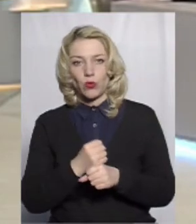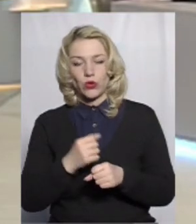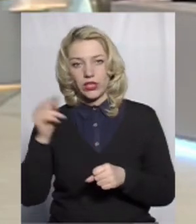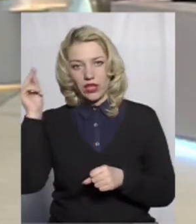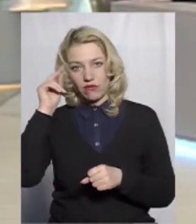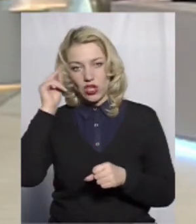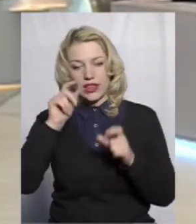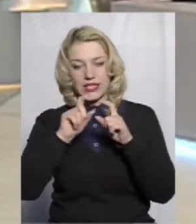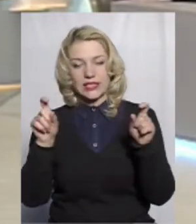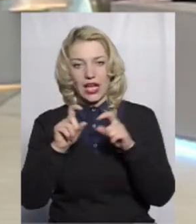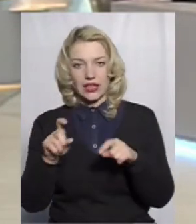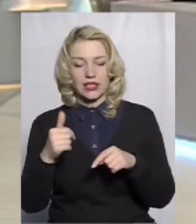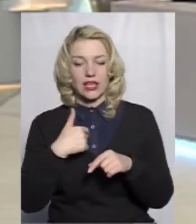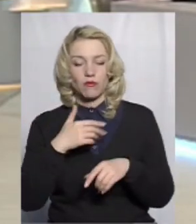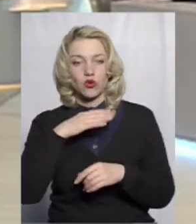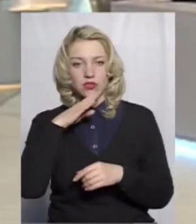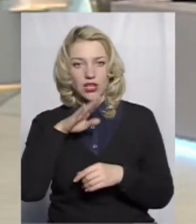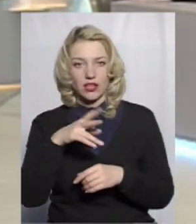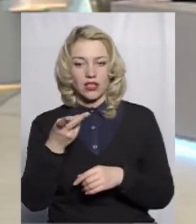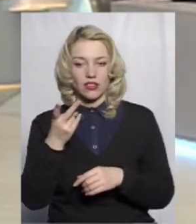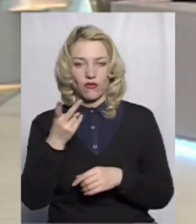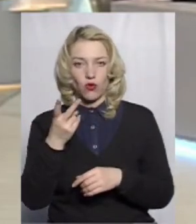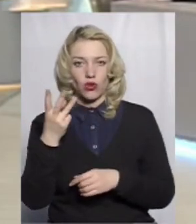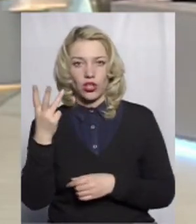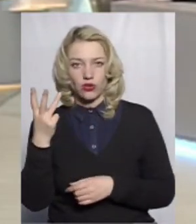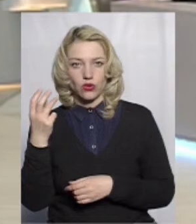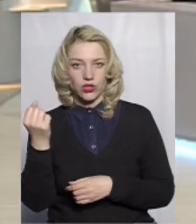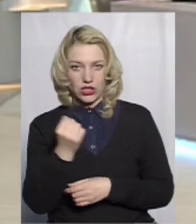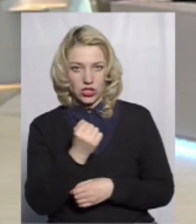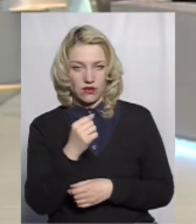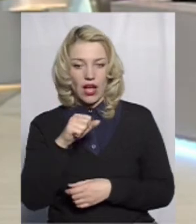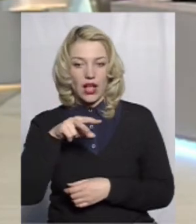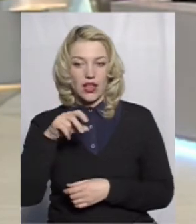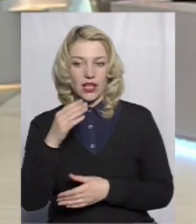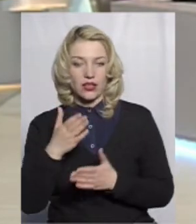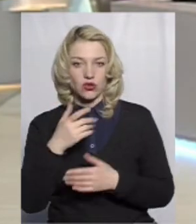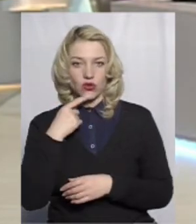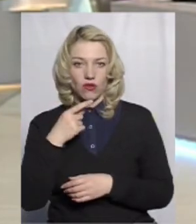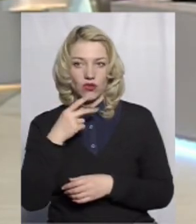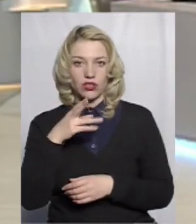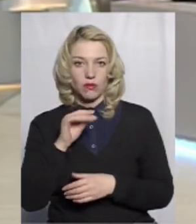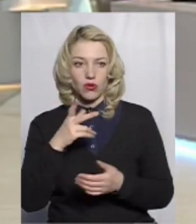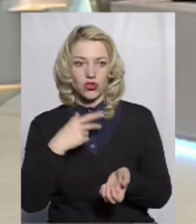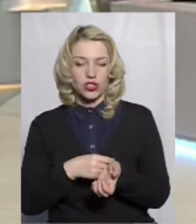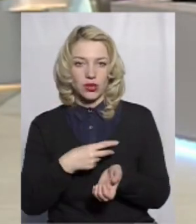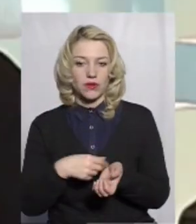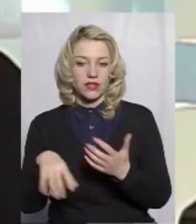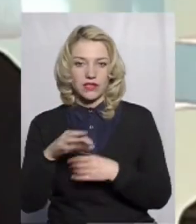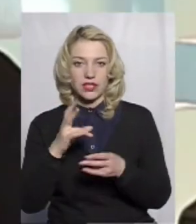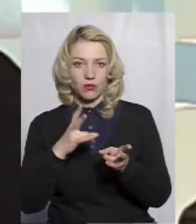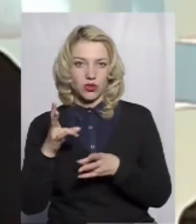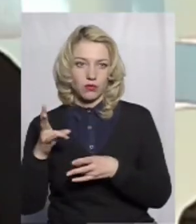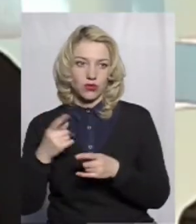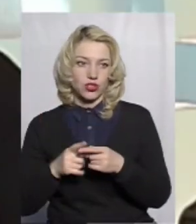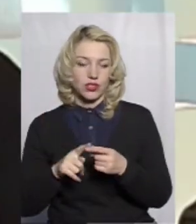навчальних закладах нам достатньо там 2-3 тижнів. Але якщо говорити про щеплення всіх потребуючих,